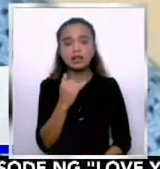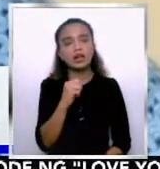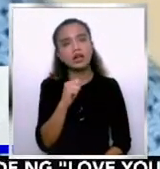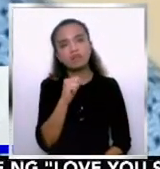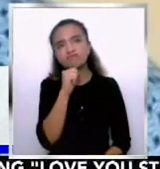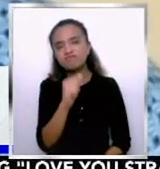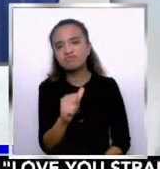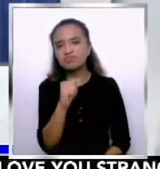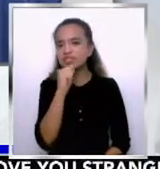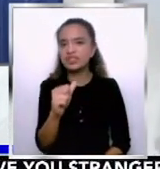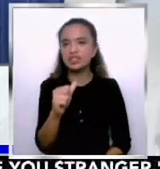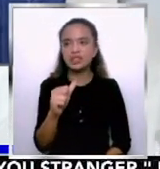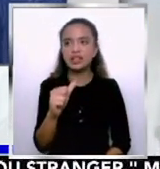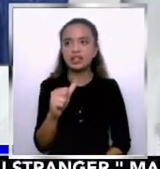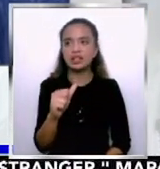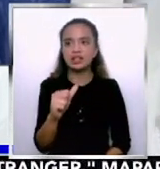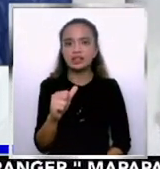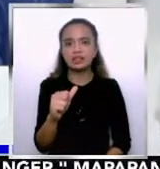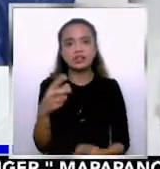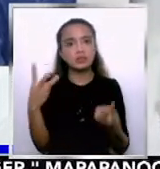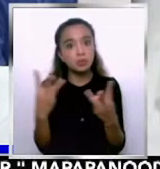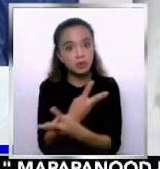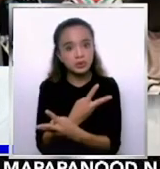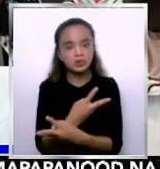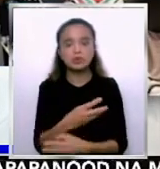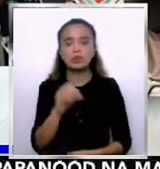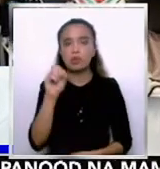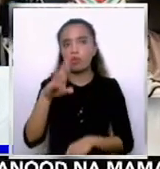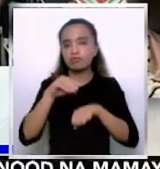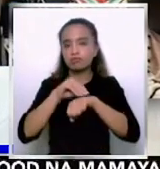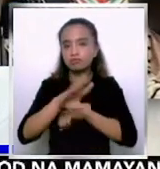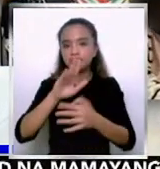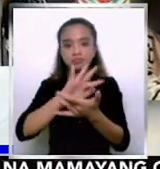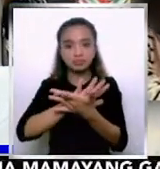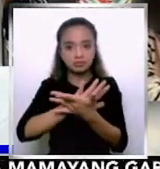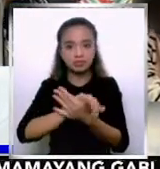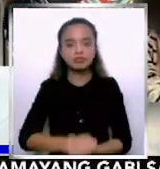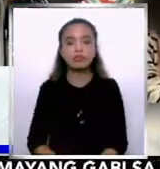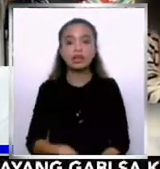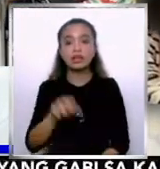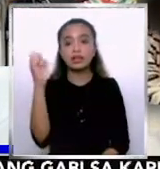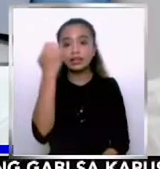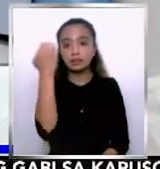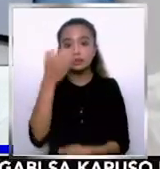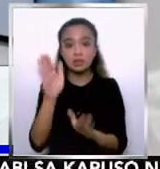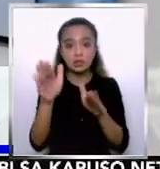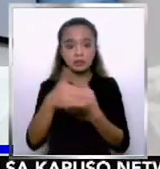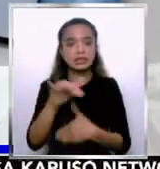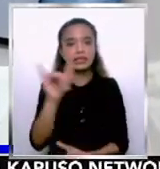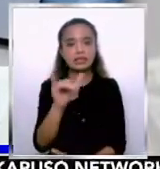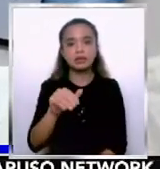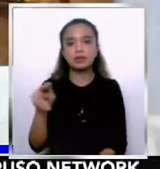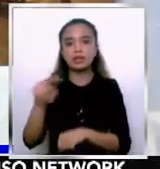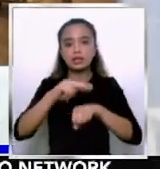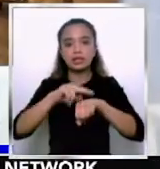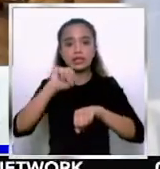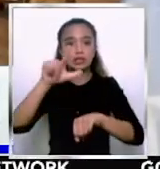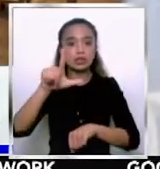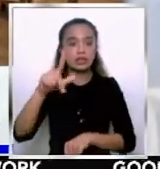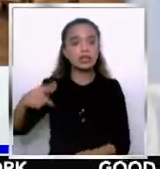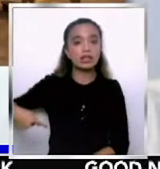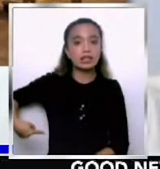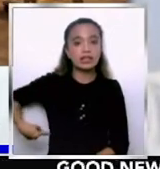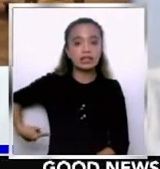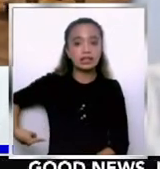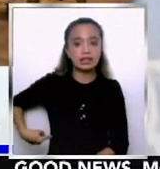malala o laganap ang COVID. Higit doble na rin sa kapasidad ang ER ng National Kidney and Transplant Institute o NKTI. kaya binuksan